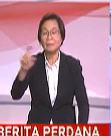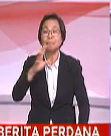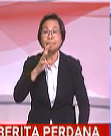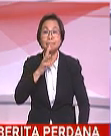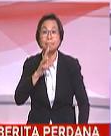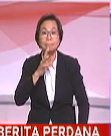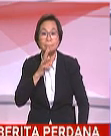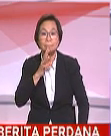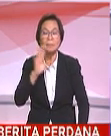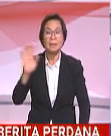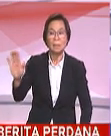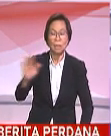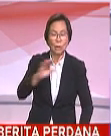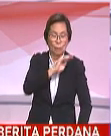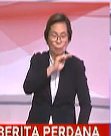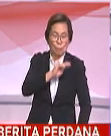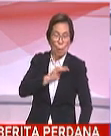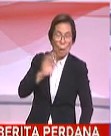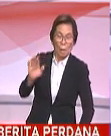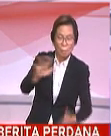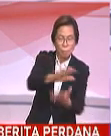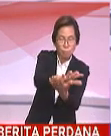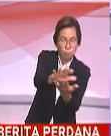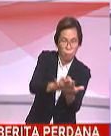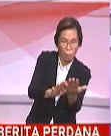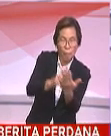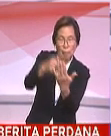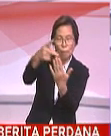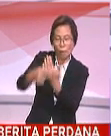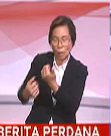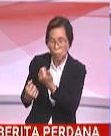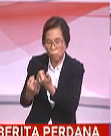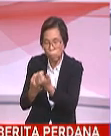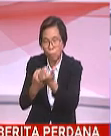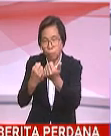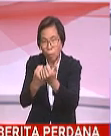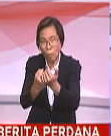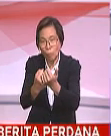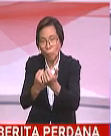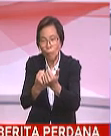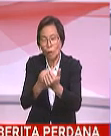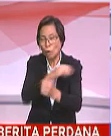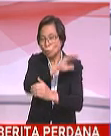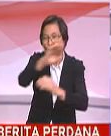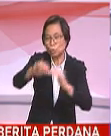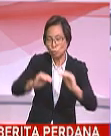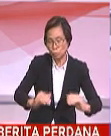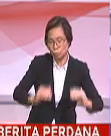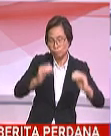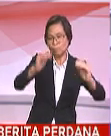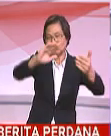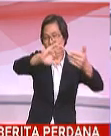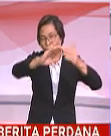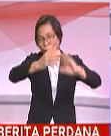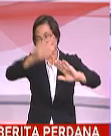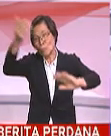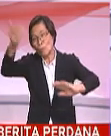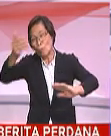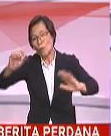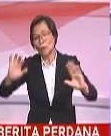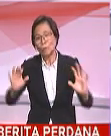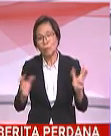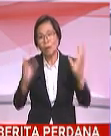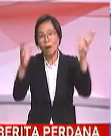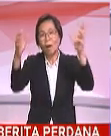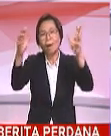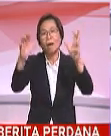berkata kementerian akan terus merangka program advokasi di setiap peringkat masyarakat dan berucap sempena sambutan